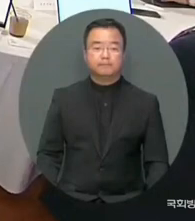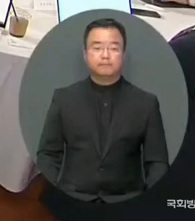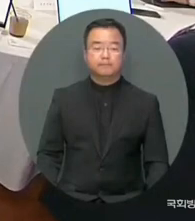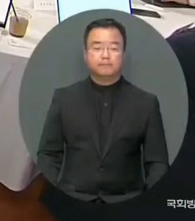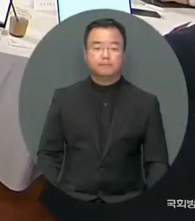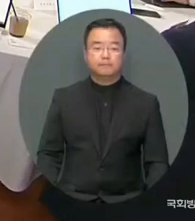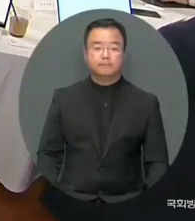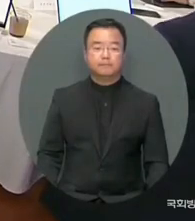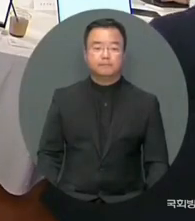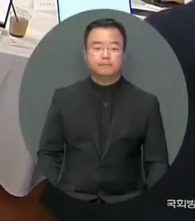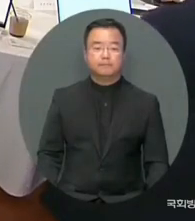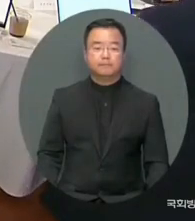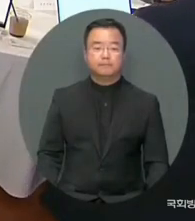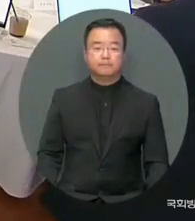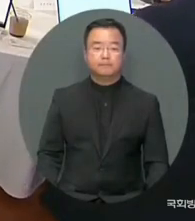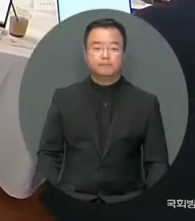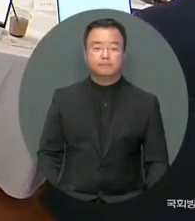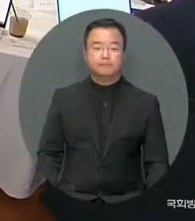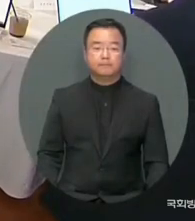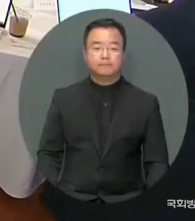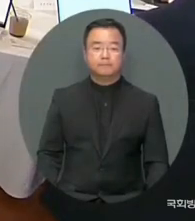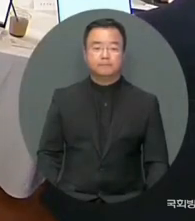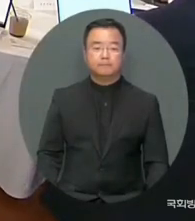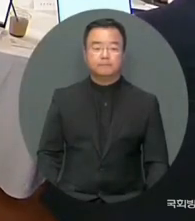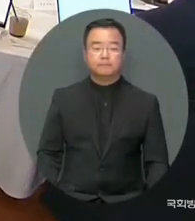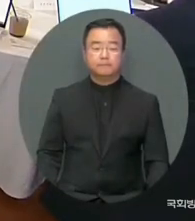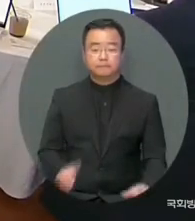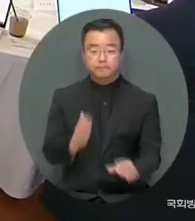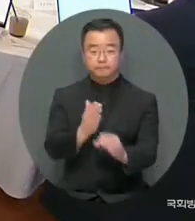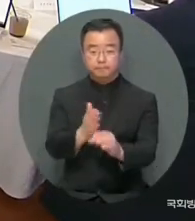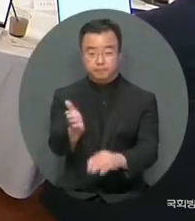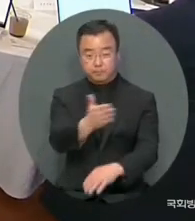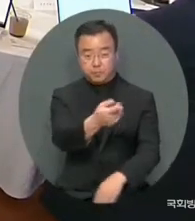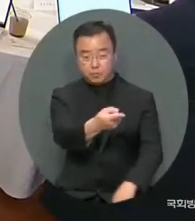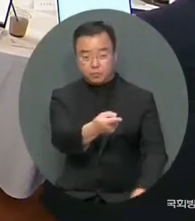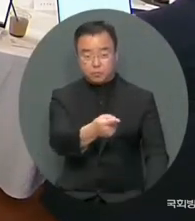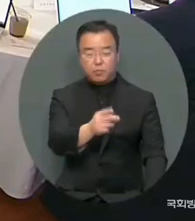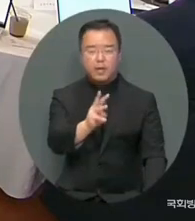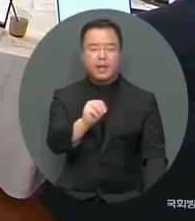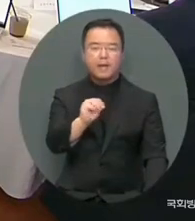저기 중앙 왼쪽에 MBN 기자님이신가요?